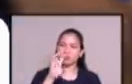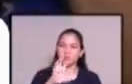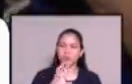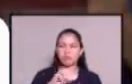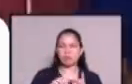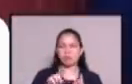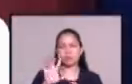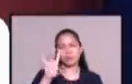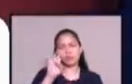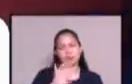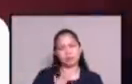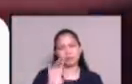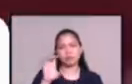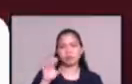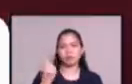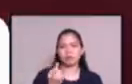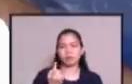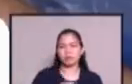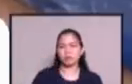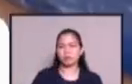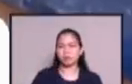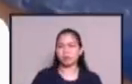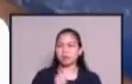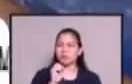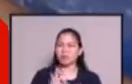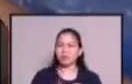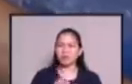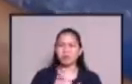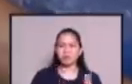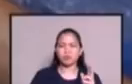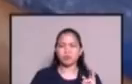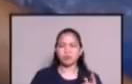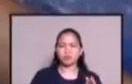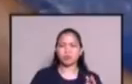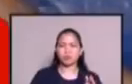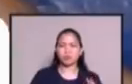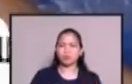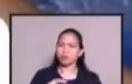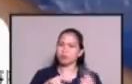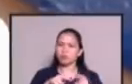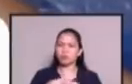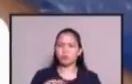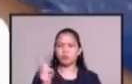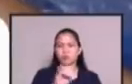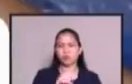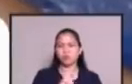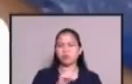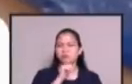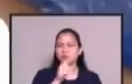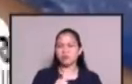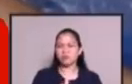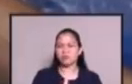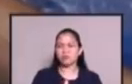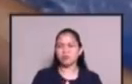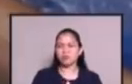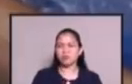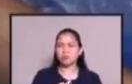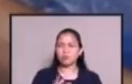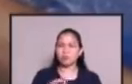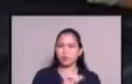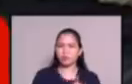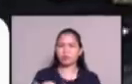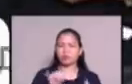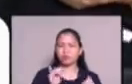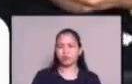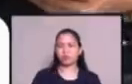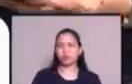naging 700 piso na. Siyempre, pag nagtaas ng sa divisorya, hindi naman kami po pwedeng ganun pa rin ang presyo